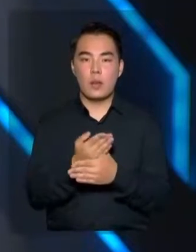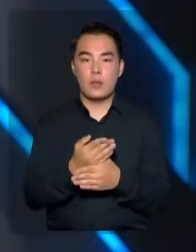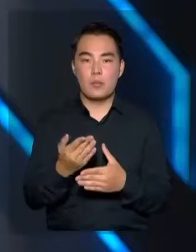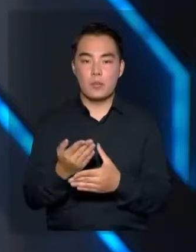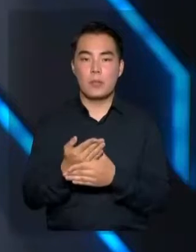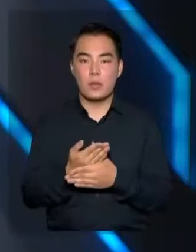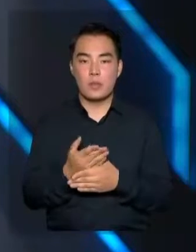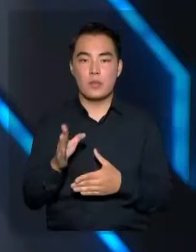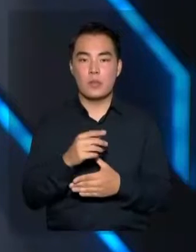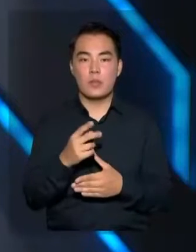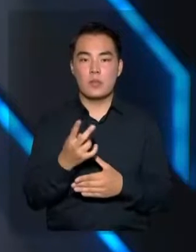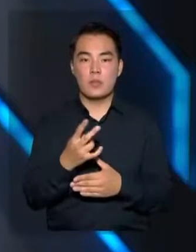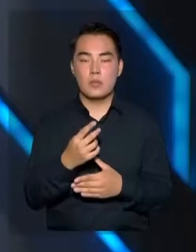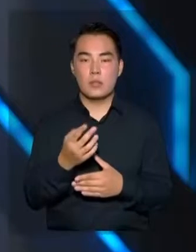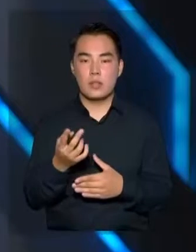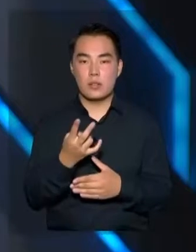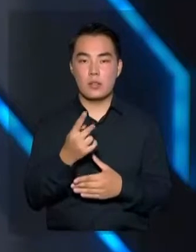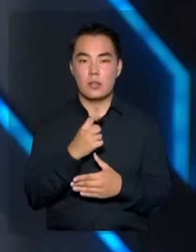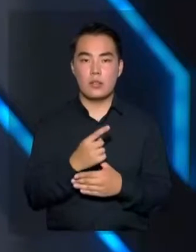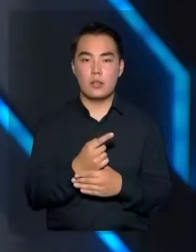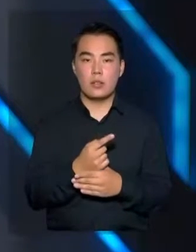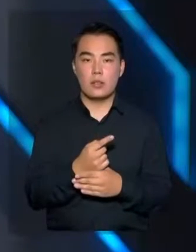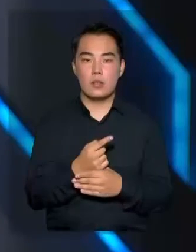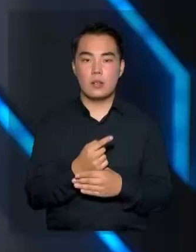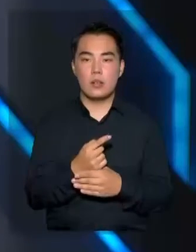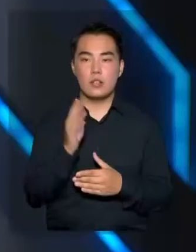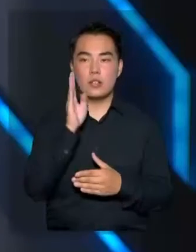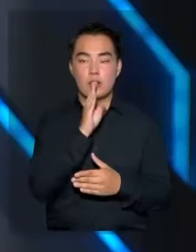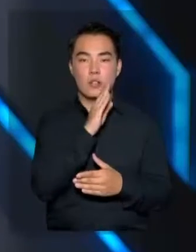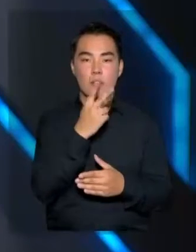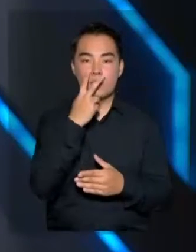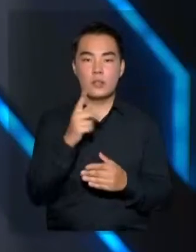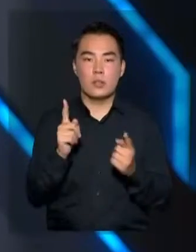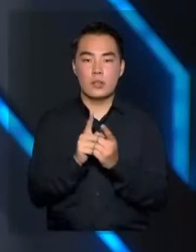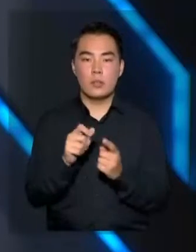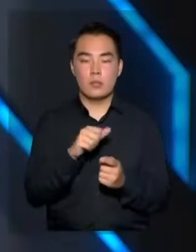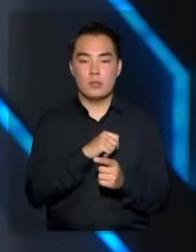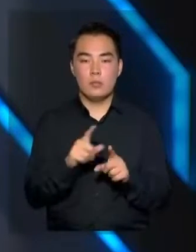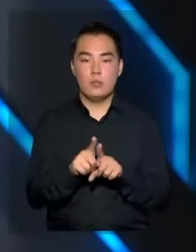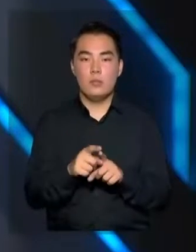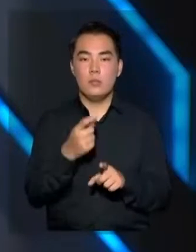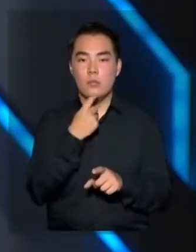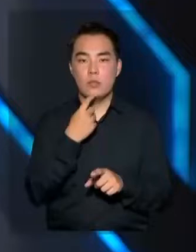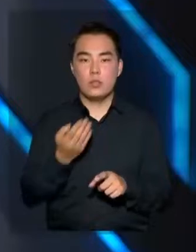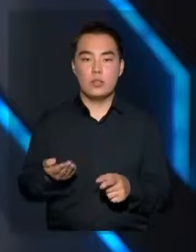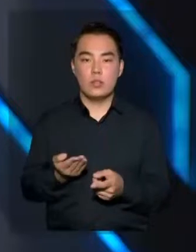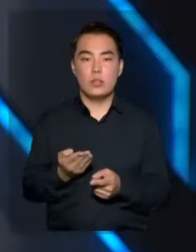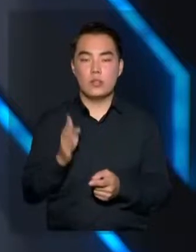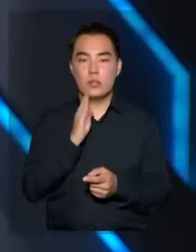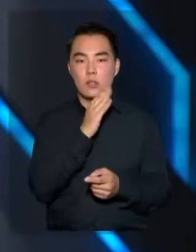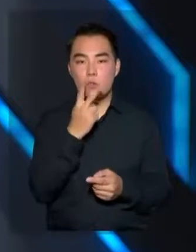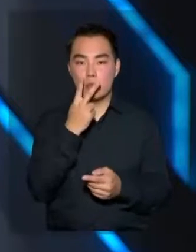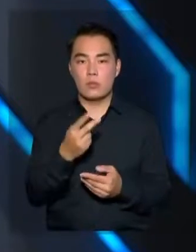барып, қиын жағдайға тап болған қызметкерлермен және әйелдермен жүздесті. Ол өзінің үгіт-насихат бағдарламасын таныстырып,